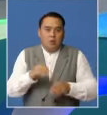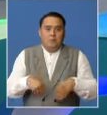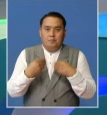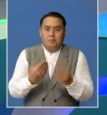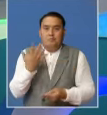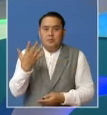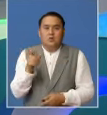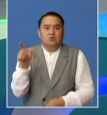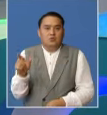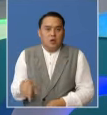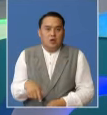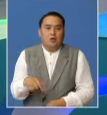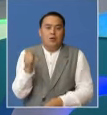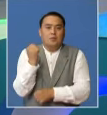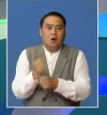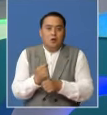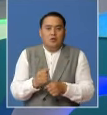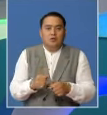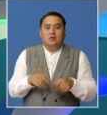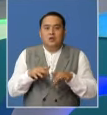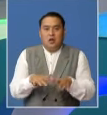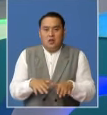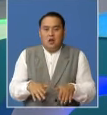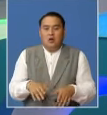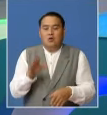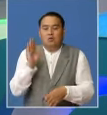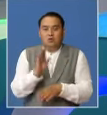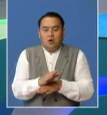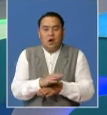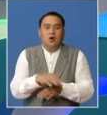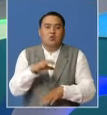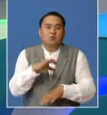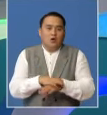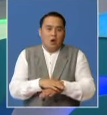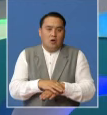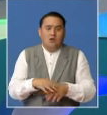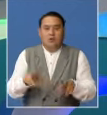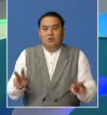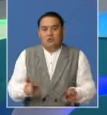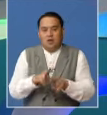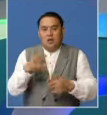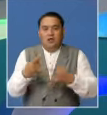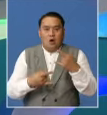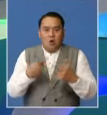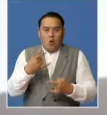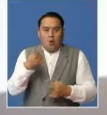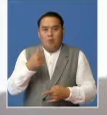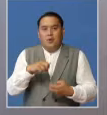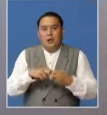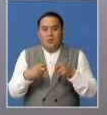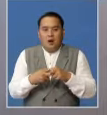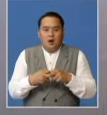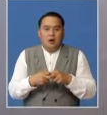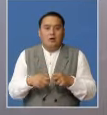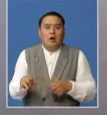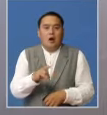5 больным. На медработников уже возвели дела, передает закон.кз со ссылкой на телеканал «Астана». Долгие годы о проблемах